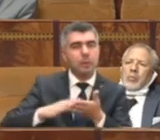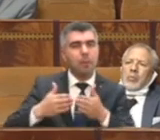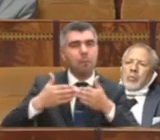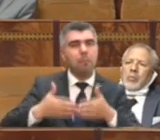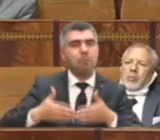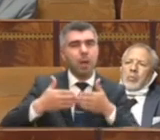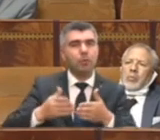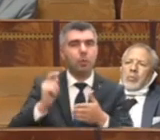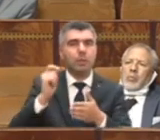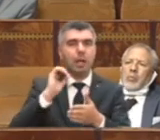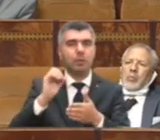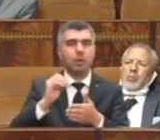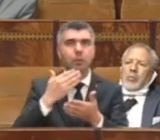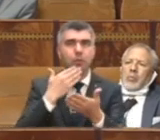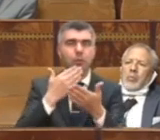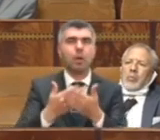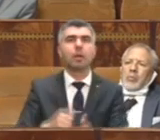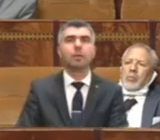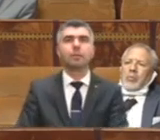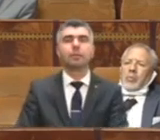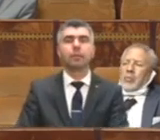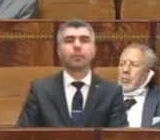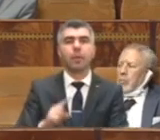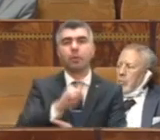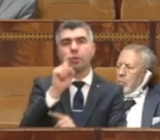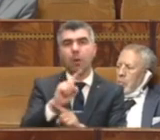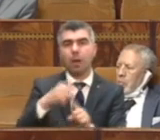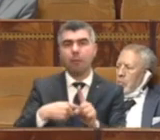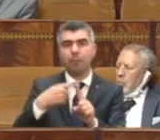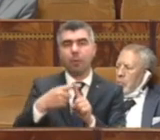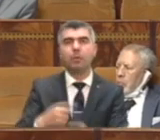المتوسط. شكرا. شكرا. هل من تعقيب إضافي؟